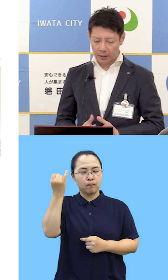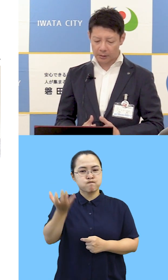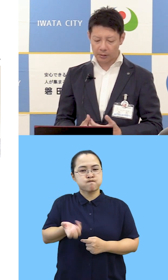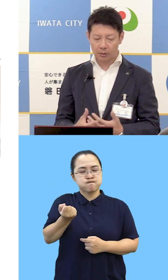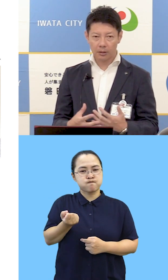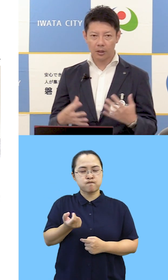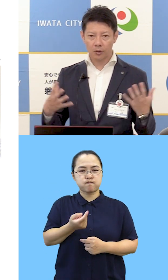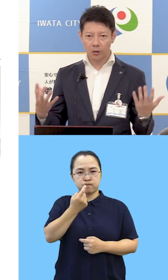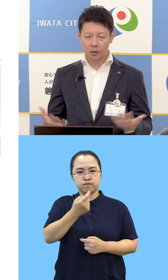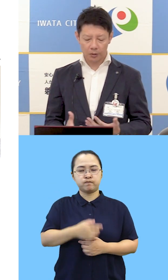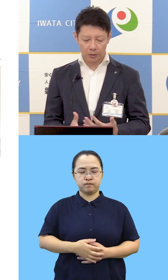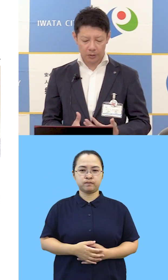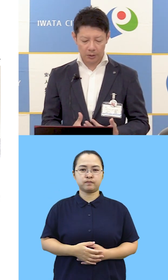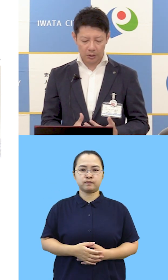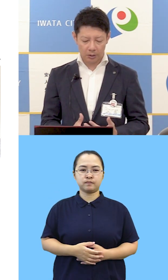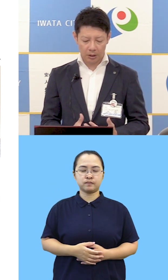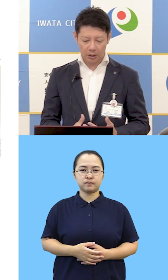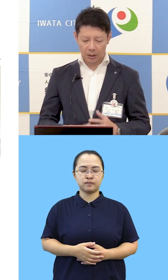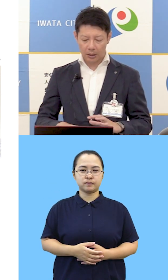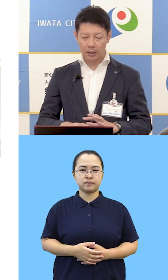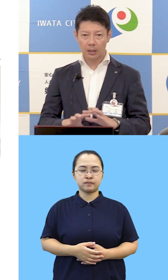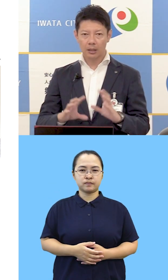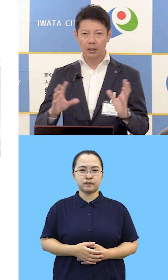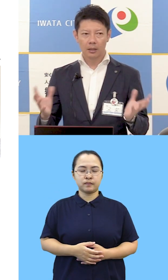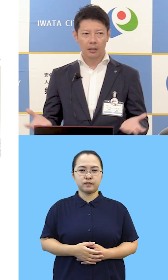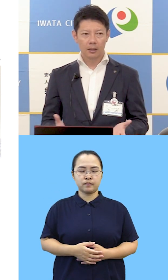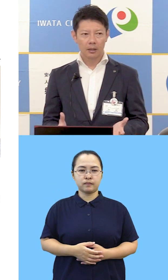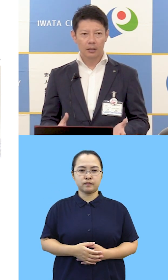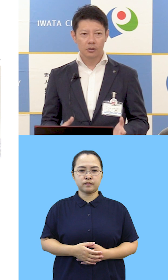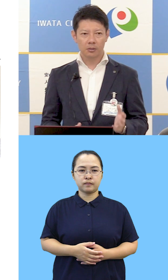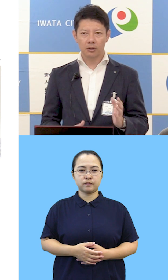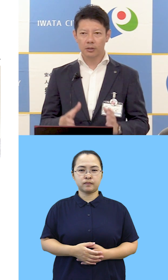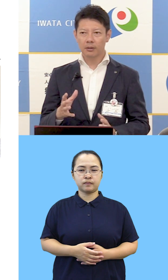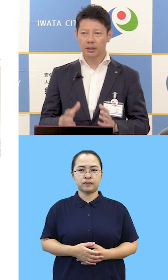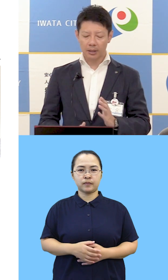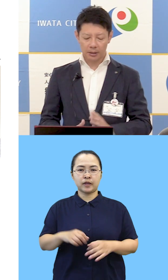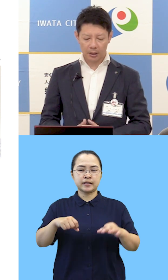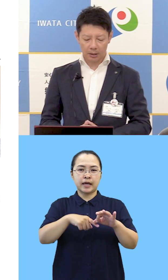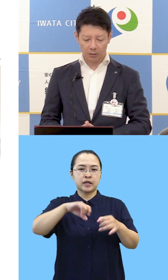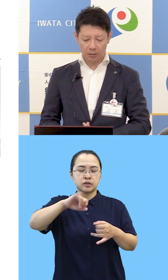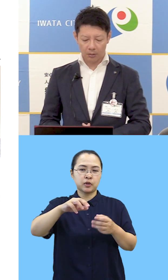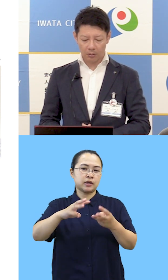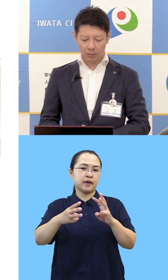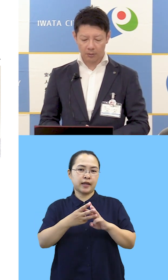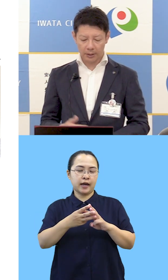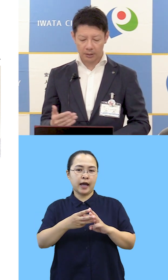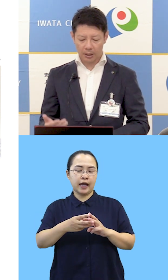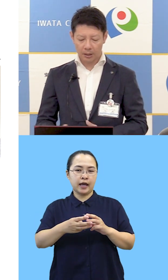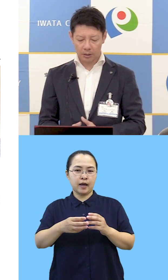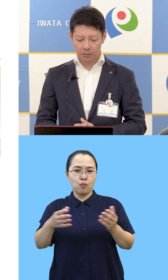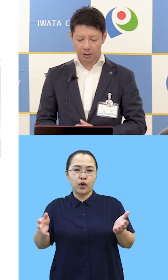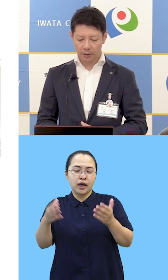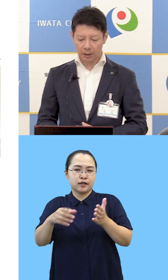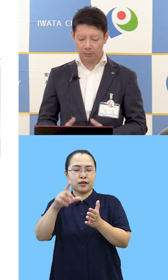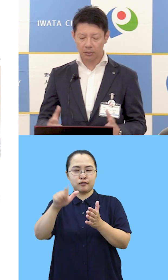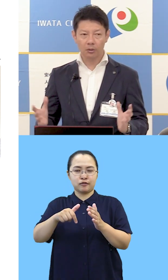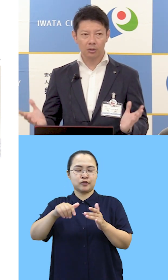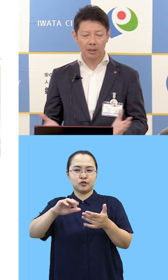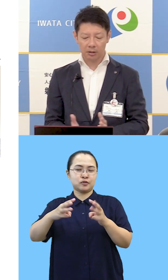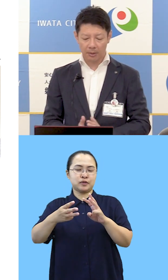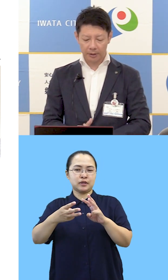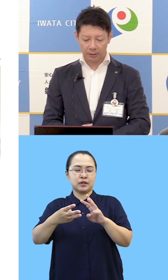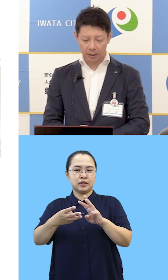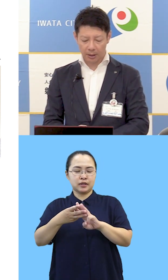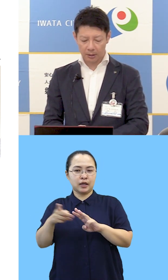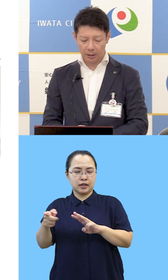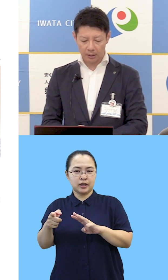。非常に、ジュビロ磐田全盛期の頃はですね、ジュビロ磐田で本当にゴール